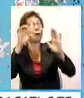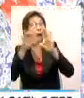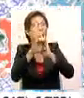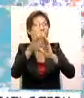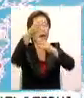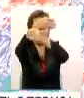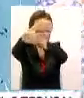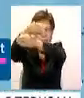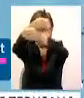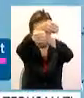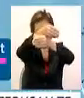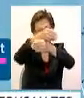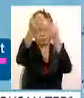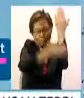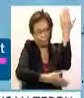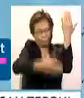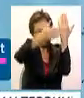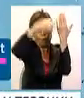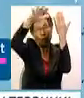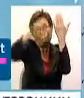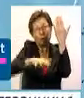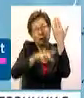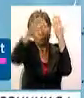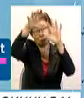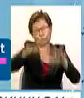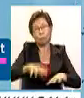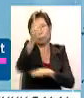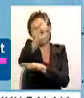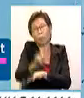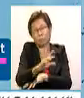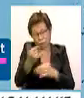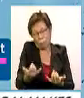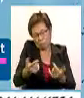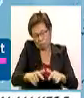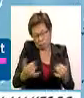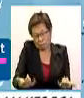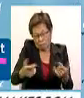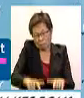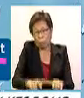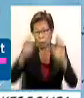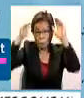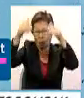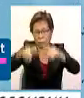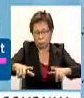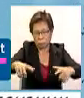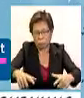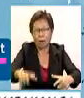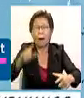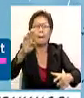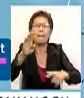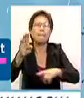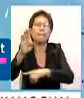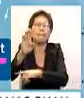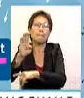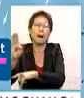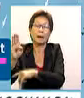imej gemeradar. Di semenanjung Malaysia, hujan berseteribut petir di satu dua tempat kini sedang berlaku dan lebih tertumpu di kawasan pantai barat semenanjung